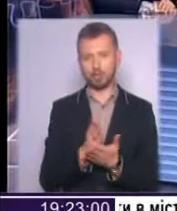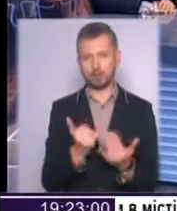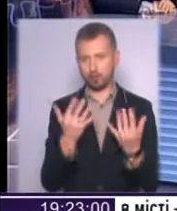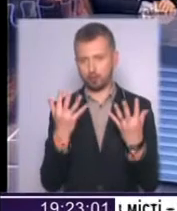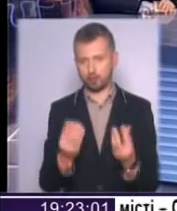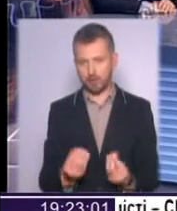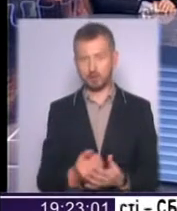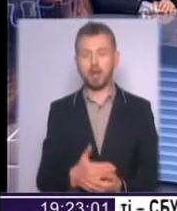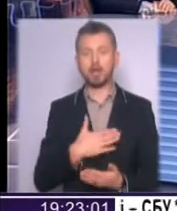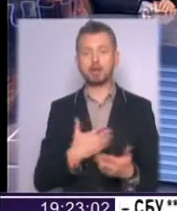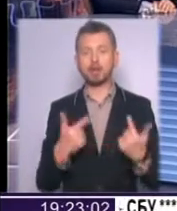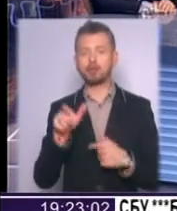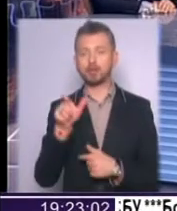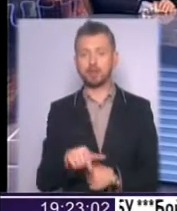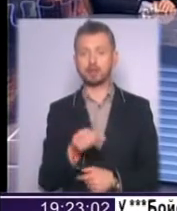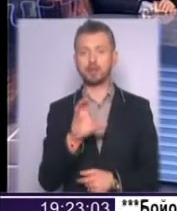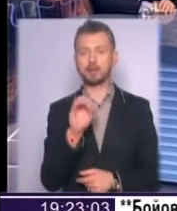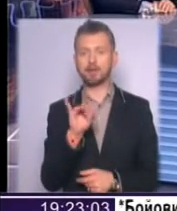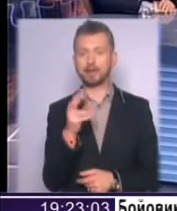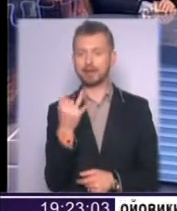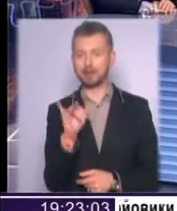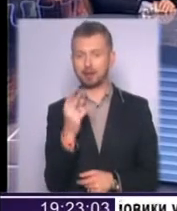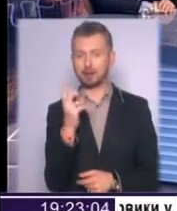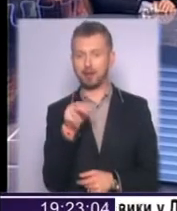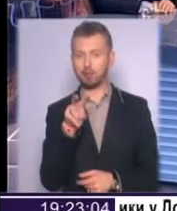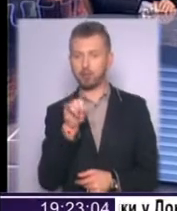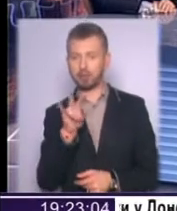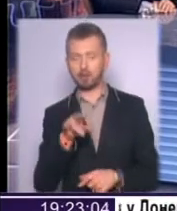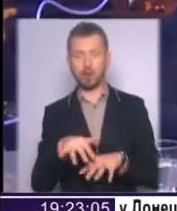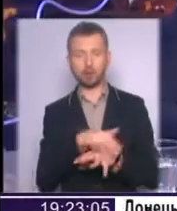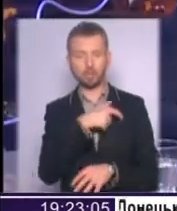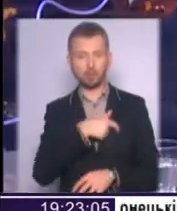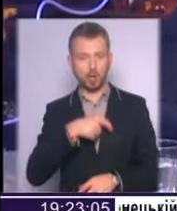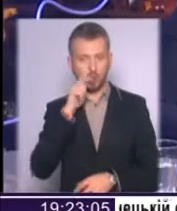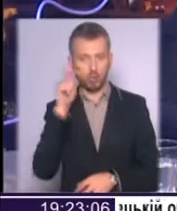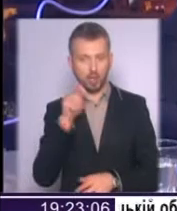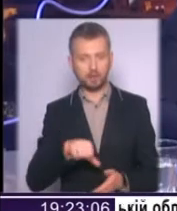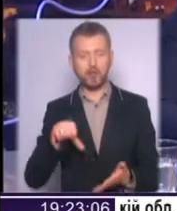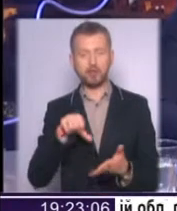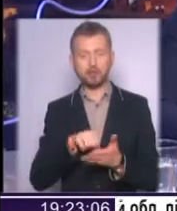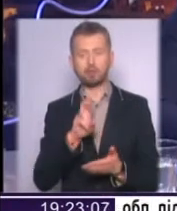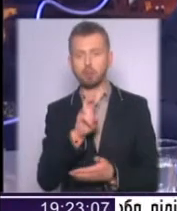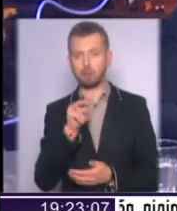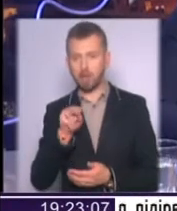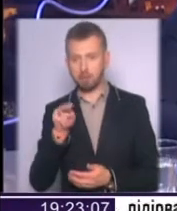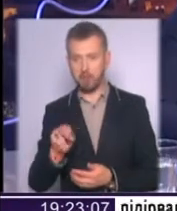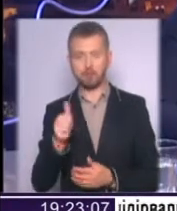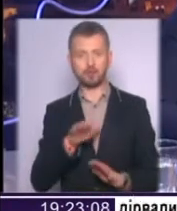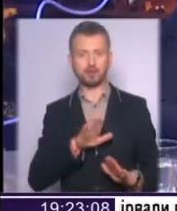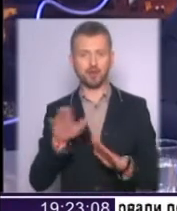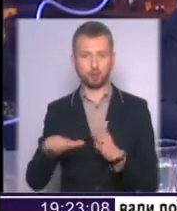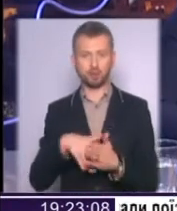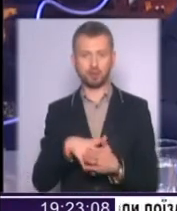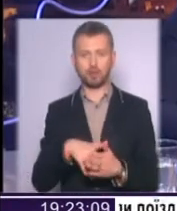Я із задоволенням представляю гостя нашої програми. Це Сергій Каплін, народний депутат України, член депутатської фракції партії «Блок Петра Порошенка», перший заступник